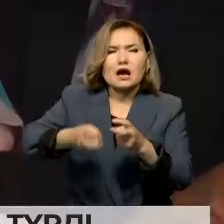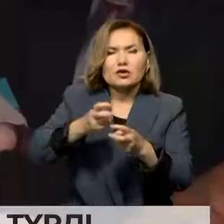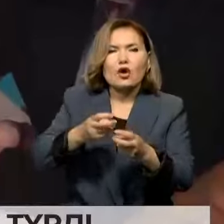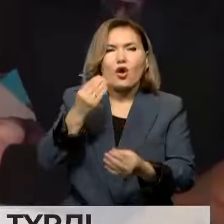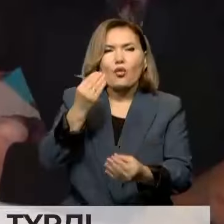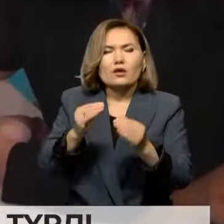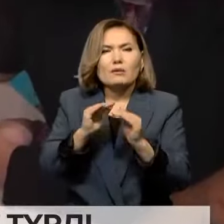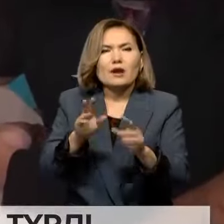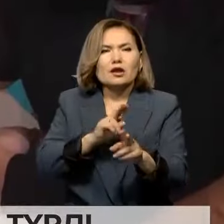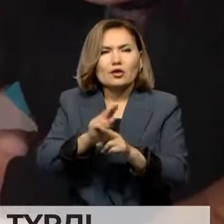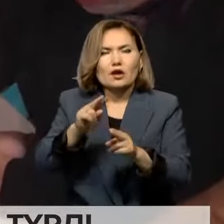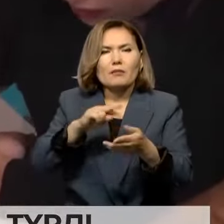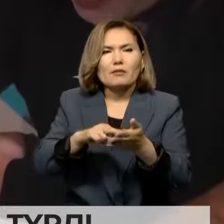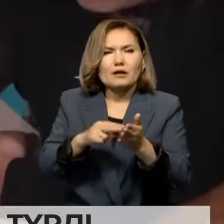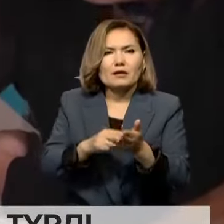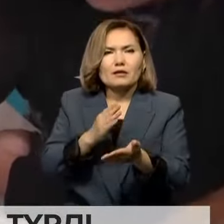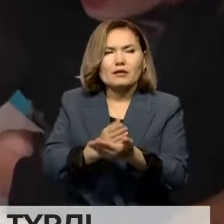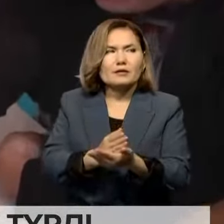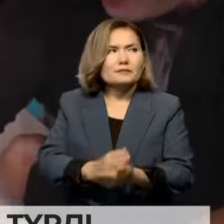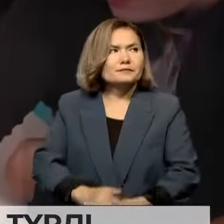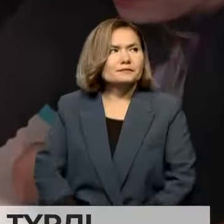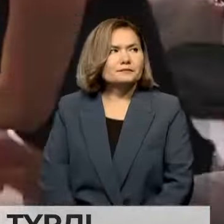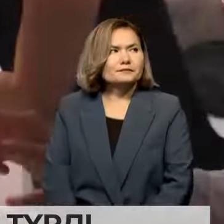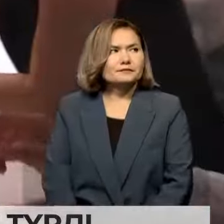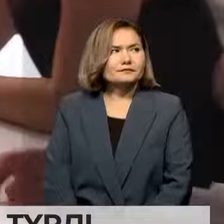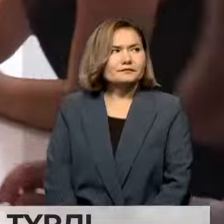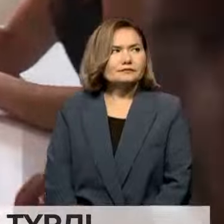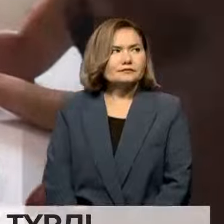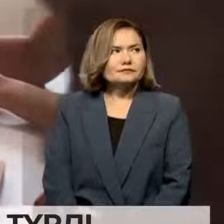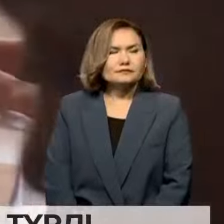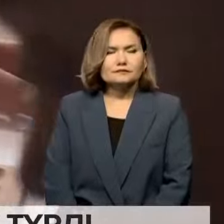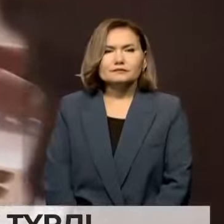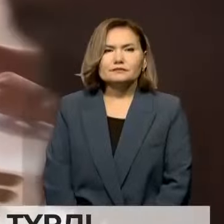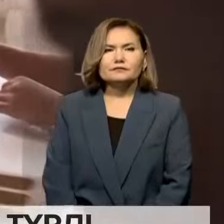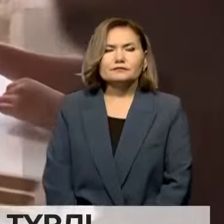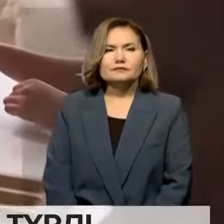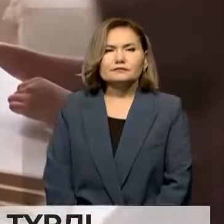қойылмақ. Ердана Ержанұлы, Павел Рубан, 24 KZ, Испания, Мадридтен.